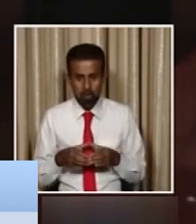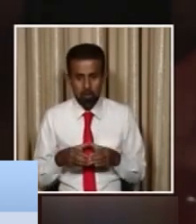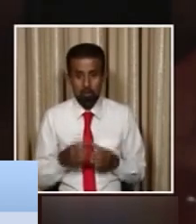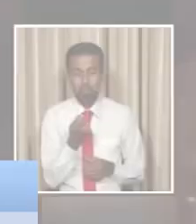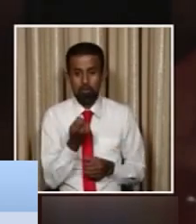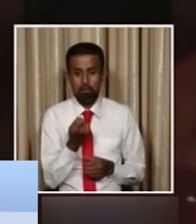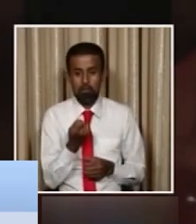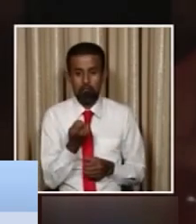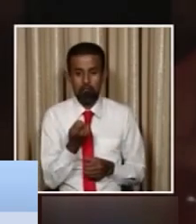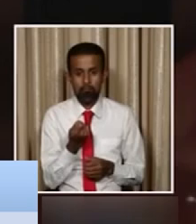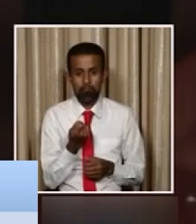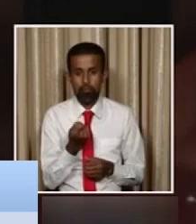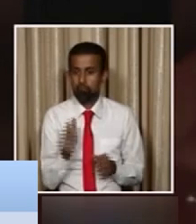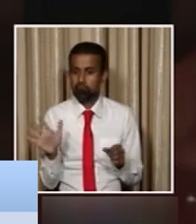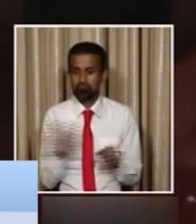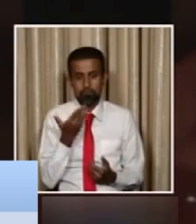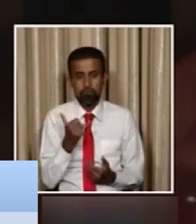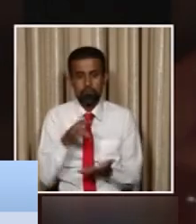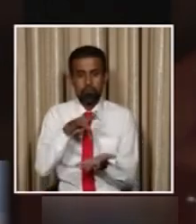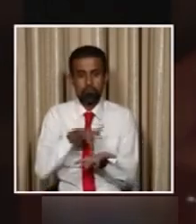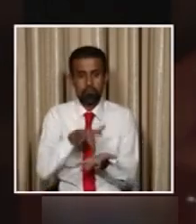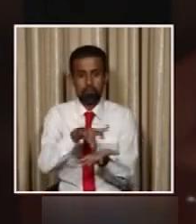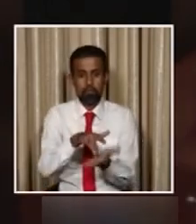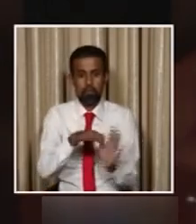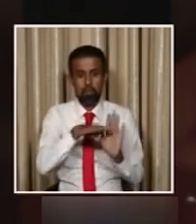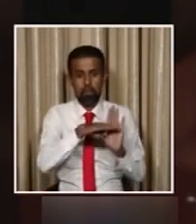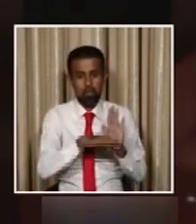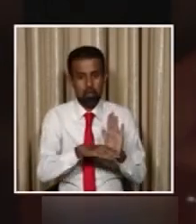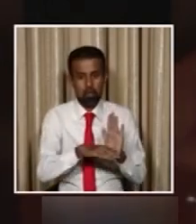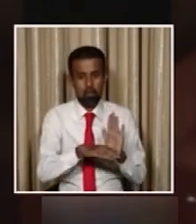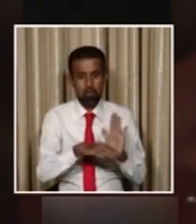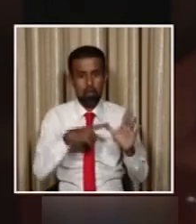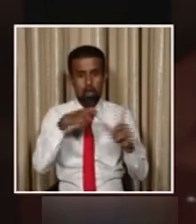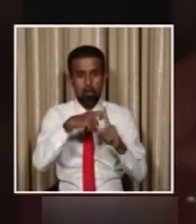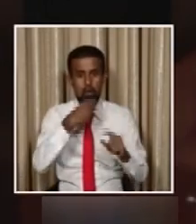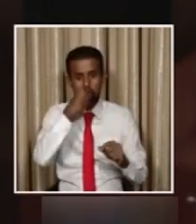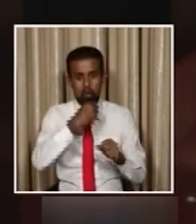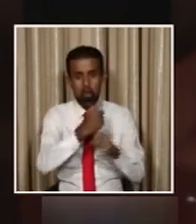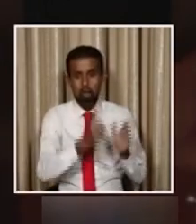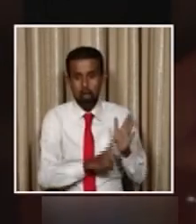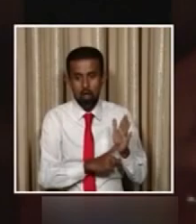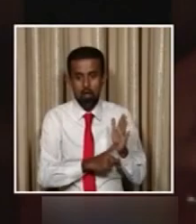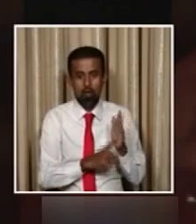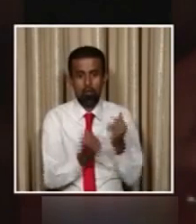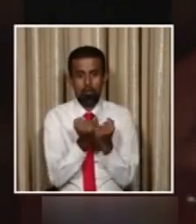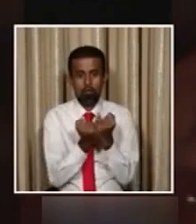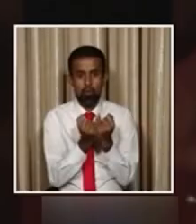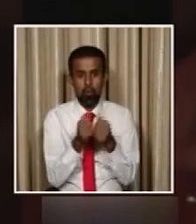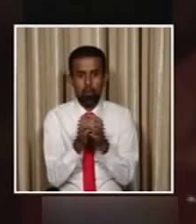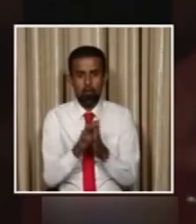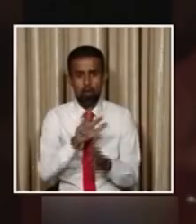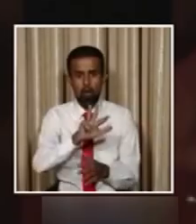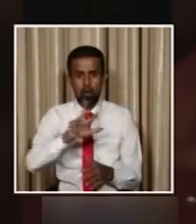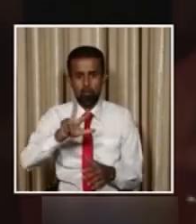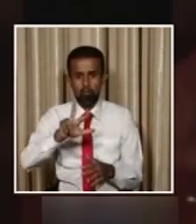මුදල් ප්‍රතිපාදන අඩුවකින් තොරව ලබා දෙන්න කියලා. දැන් දකුණු පළාතේ ගත්තොත් එහෙම අකුරැස්ස මාතර ගාල්ල වගේ ට්‍රාන්ස්ෆෝමර් 98ක